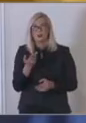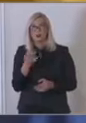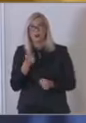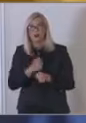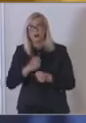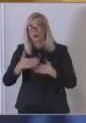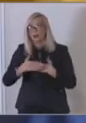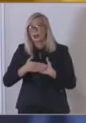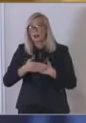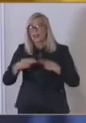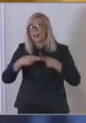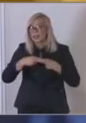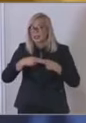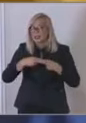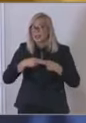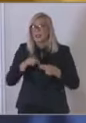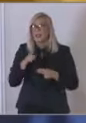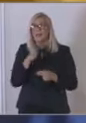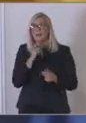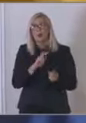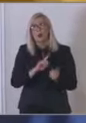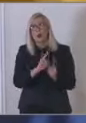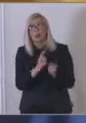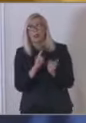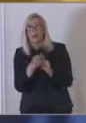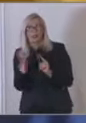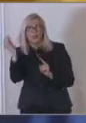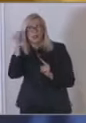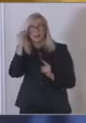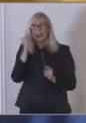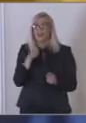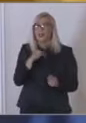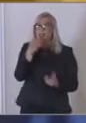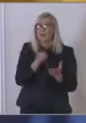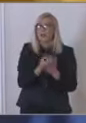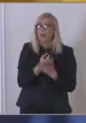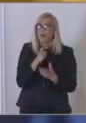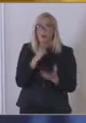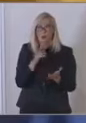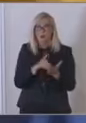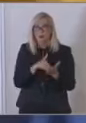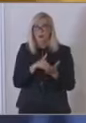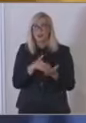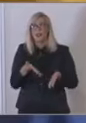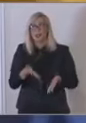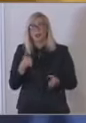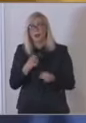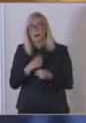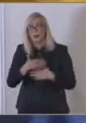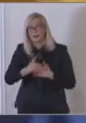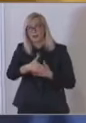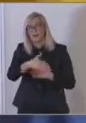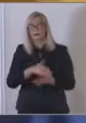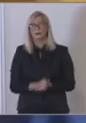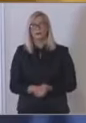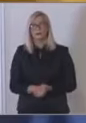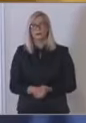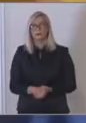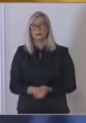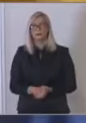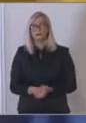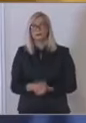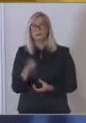edhe në shkëmbimin e përvojave dhe të informacioneve të nevojshme. Atë që po bëjmë është që të marrim parasysh të